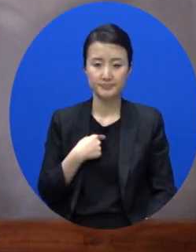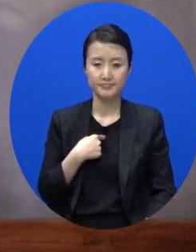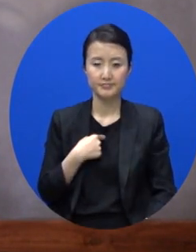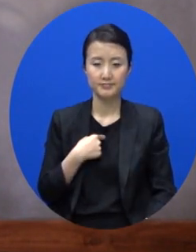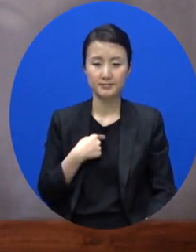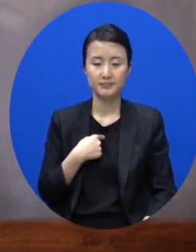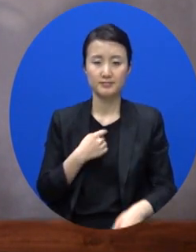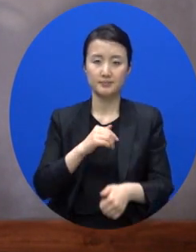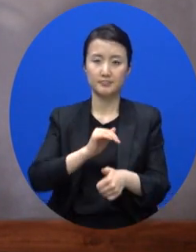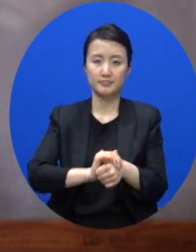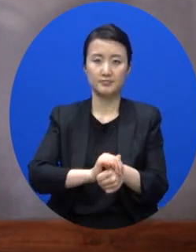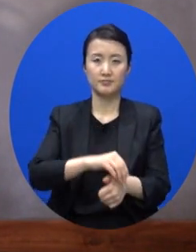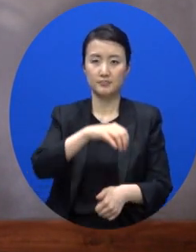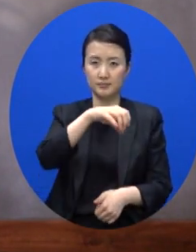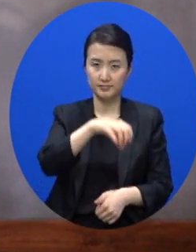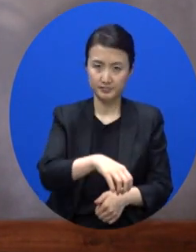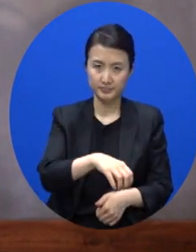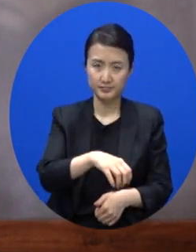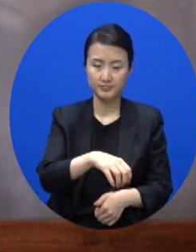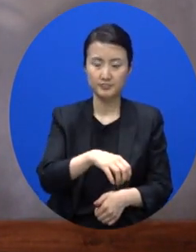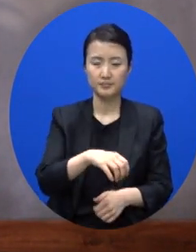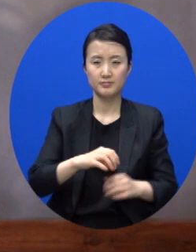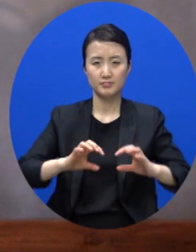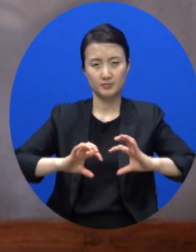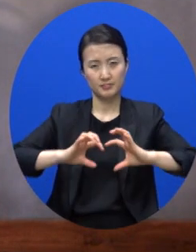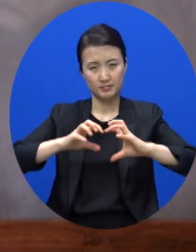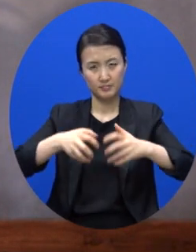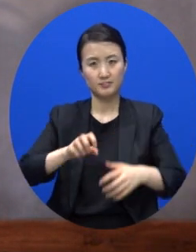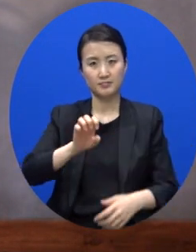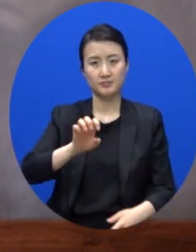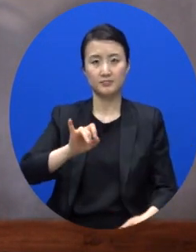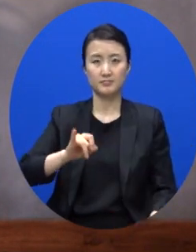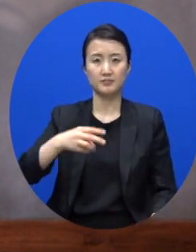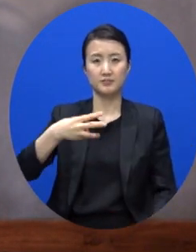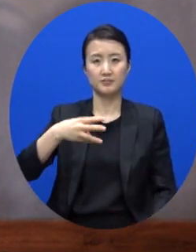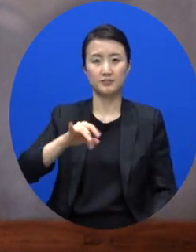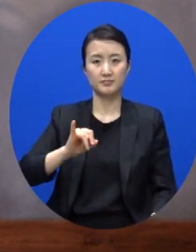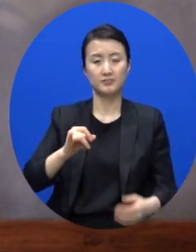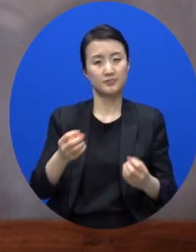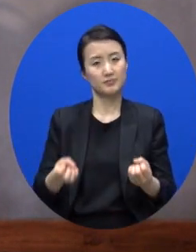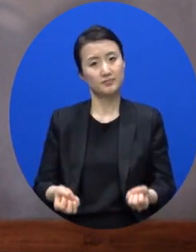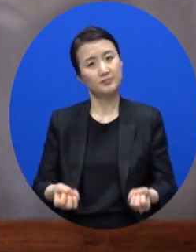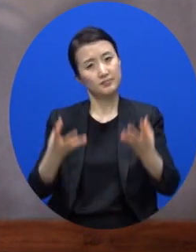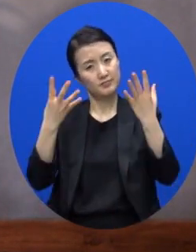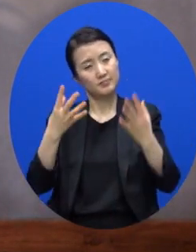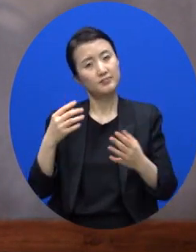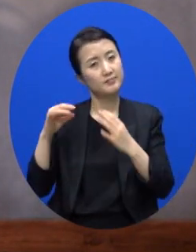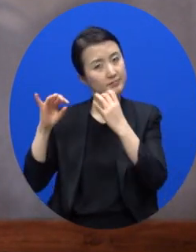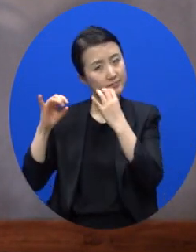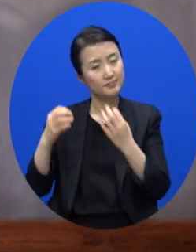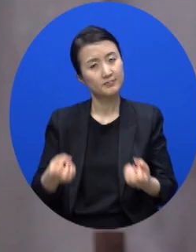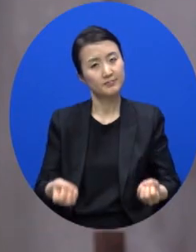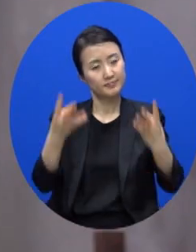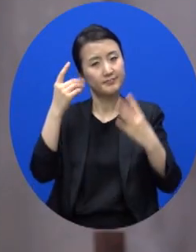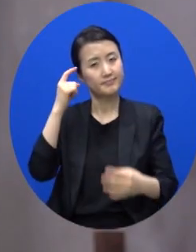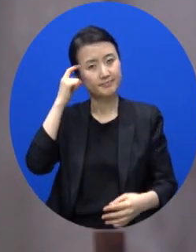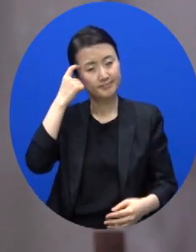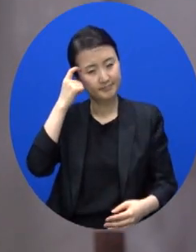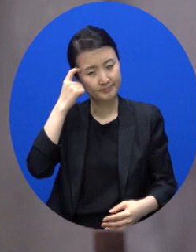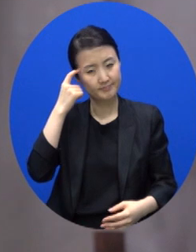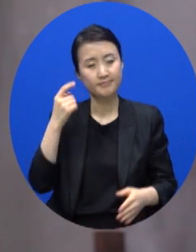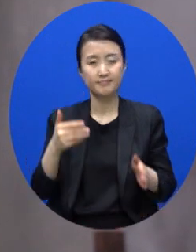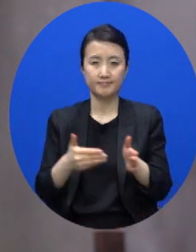이 경주 세계 피리축제를 이제 그 다음에 생각을 하게 되는데 그 이전에